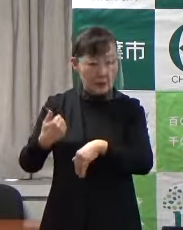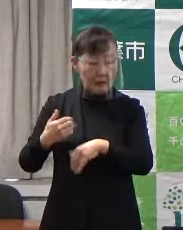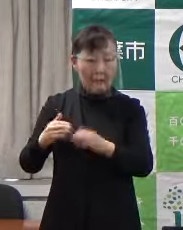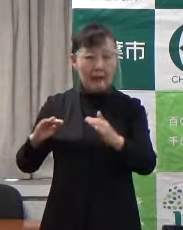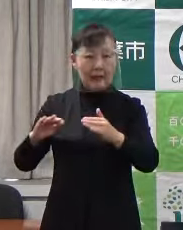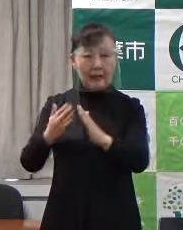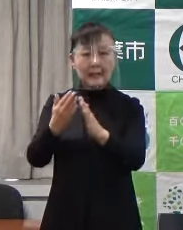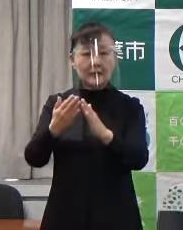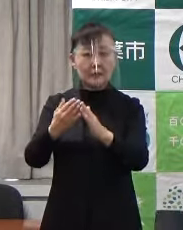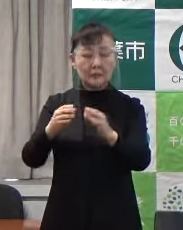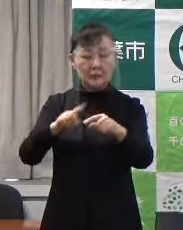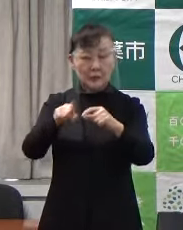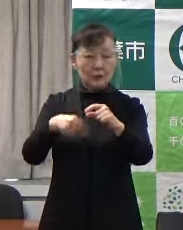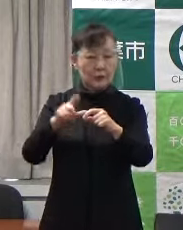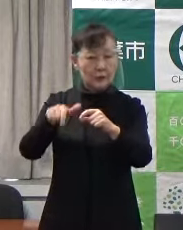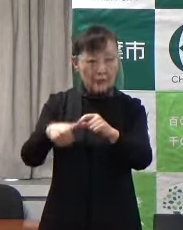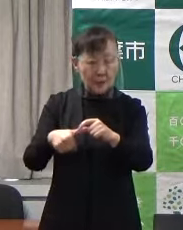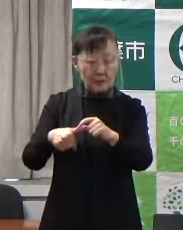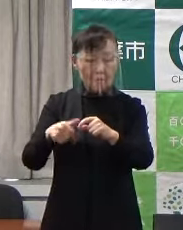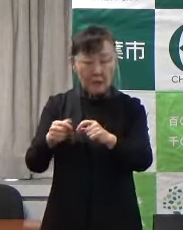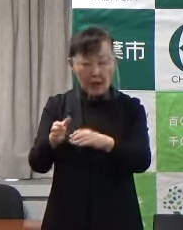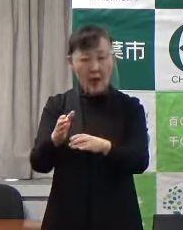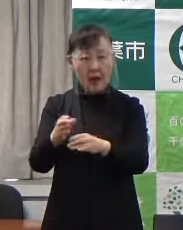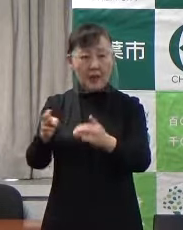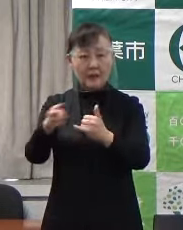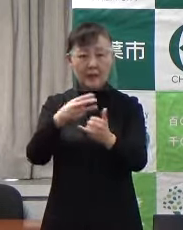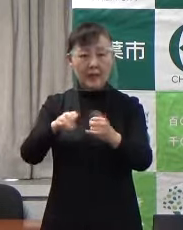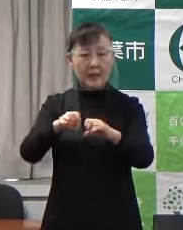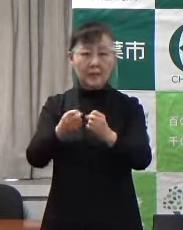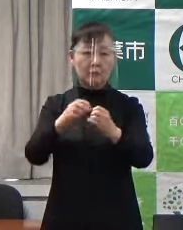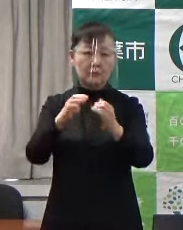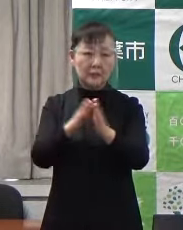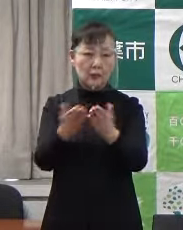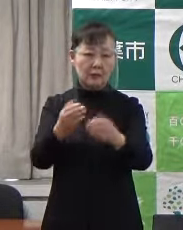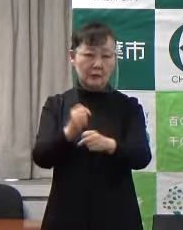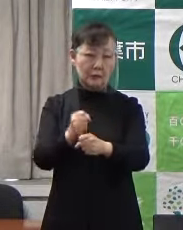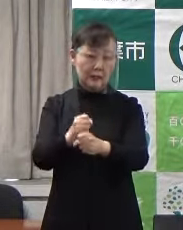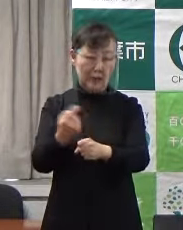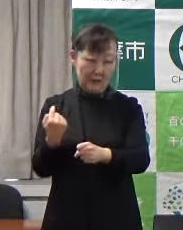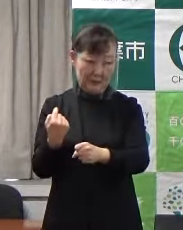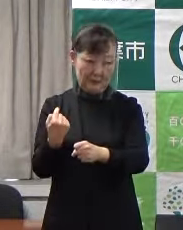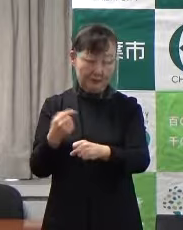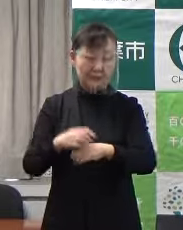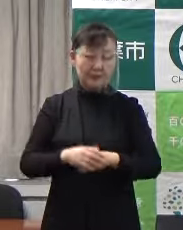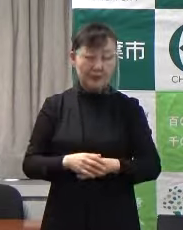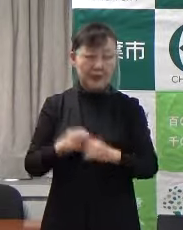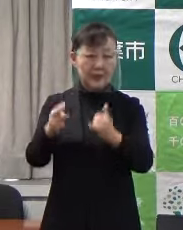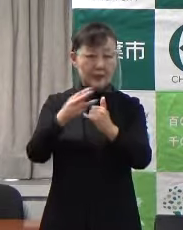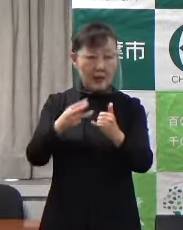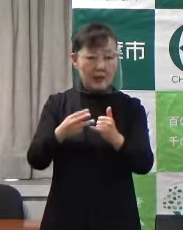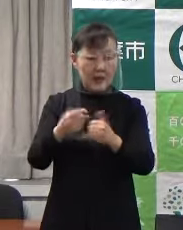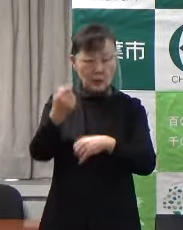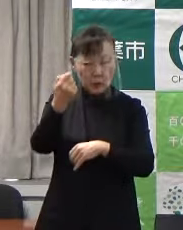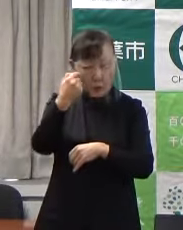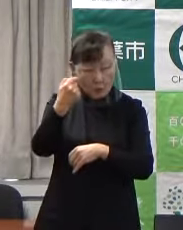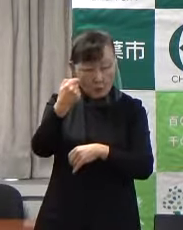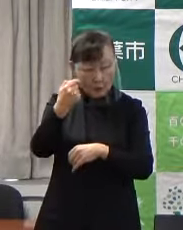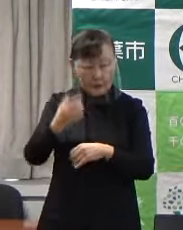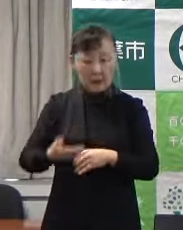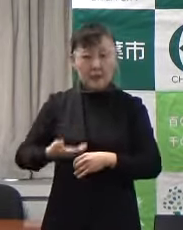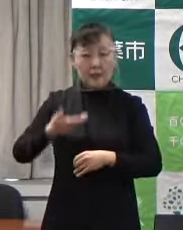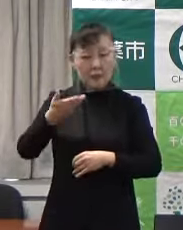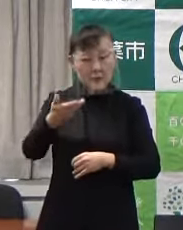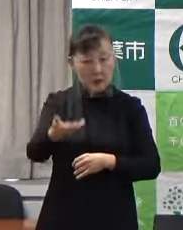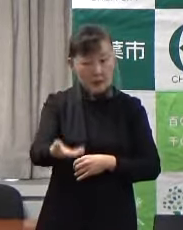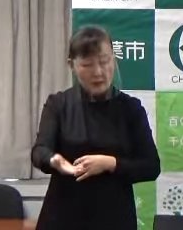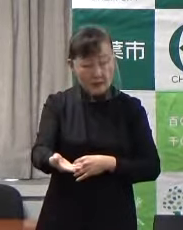方でですね、こうした災害記録誌というのを作ってもらっています。しっかりとですね、こうした災害の教訓を次の